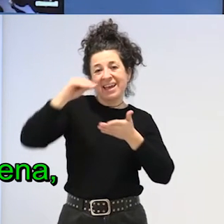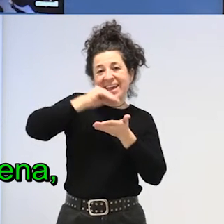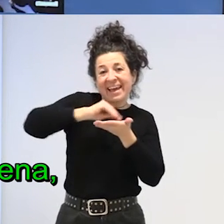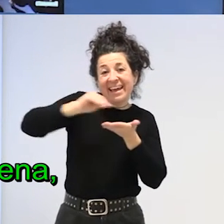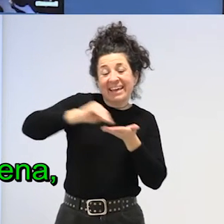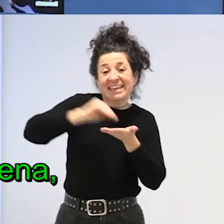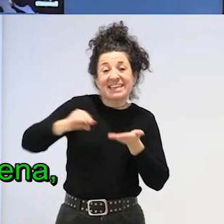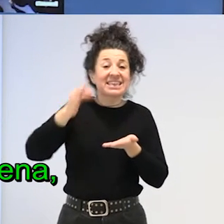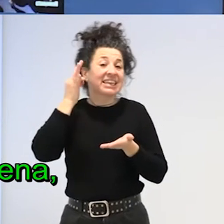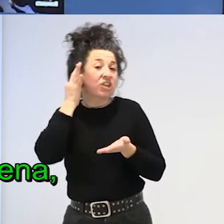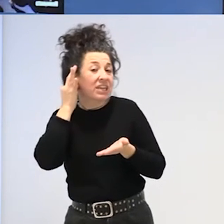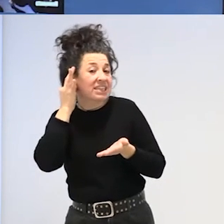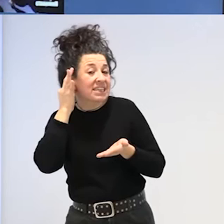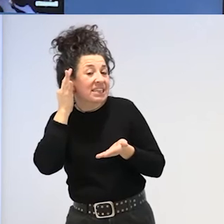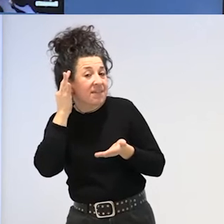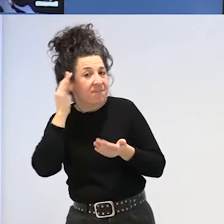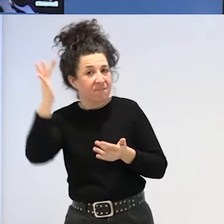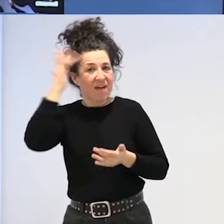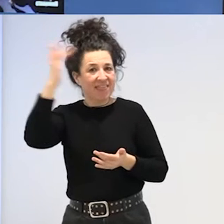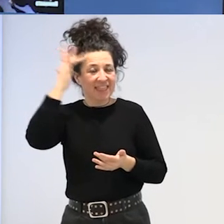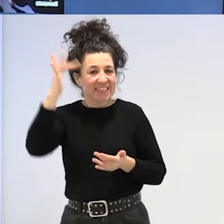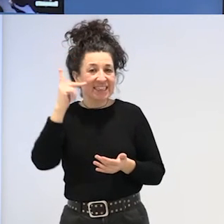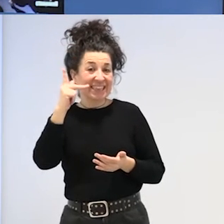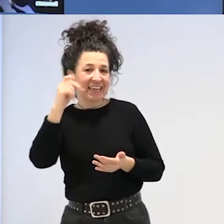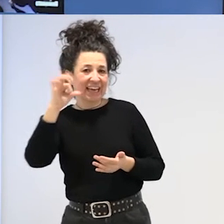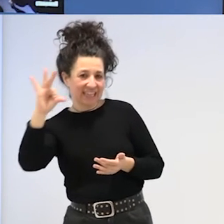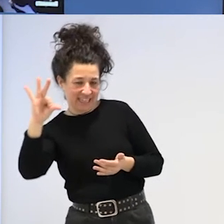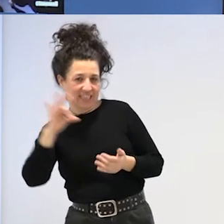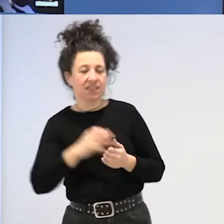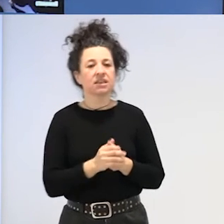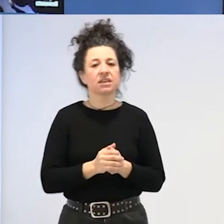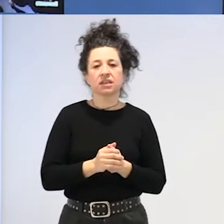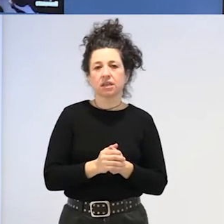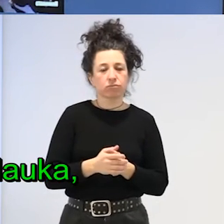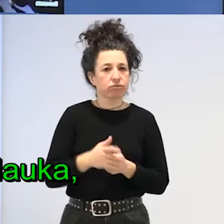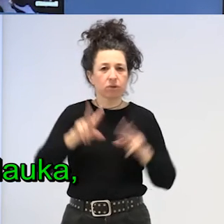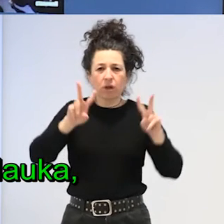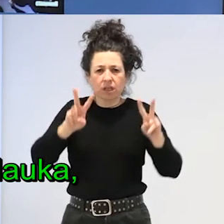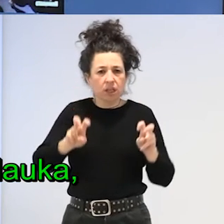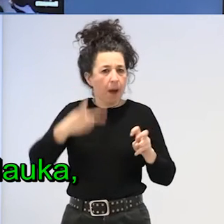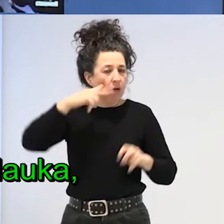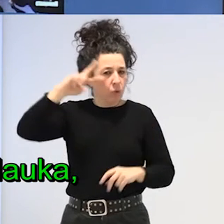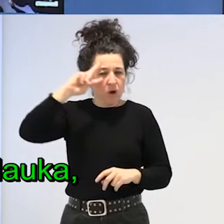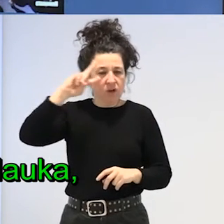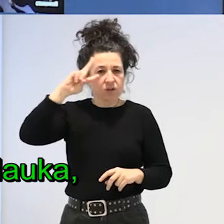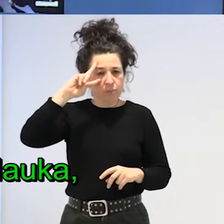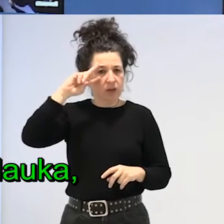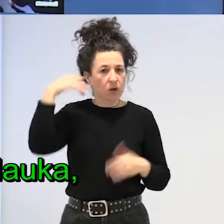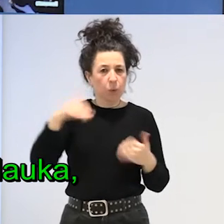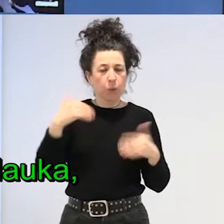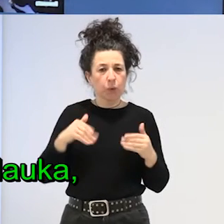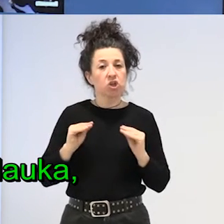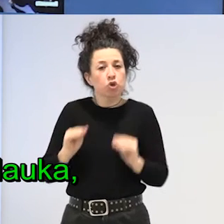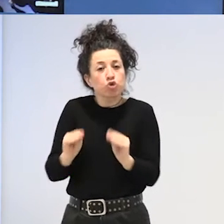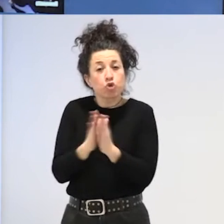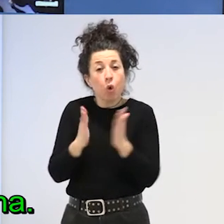denak, karekin, fantastikaz, eta gaiari buruz oso aditua da. Berak bere liburutegi